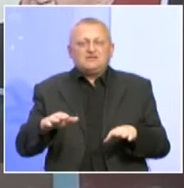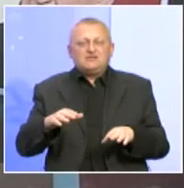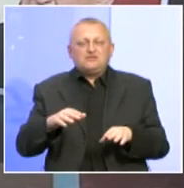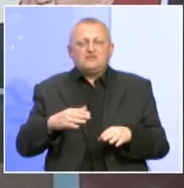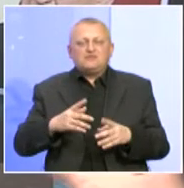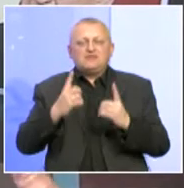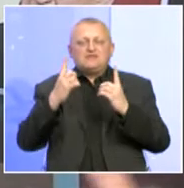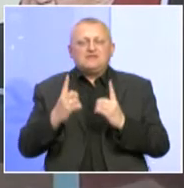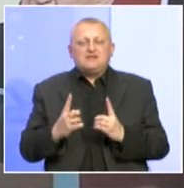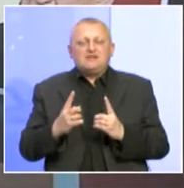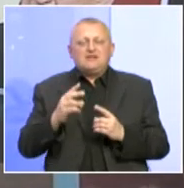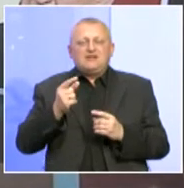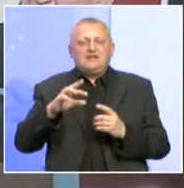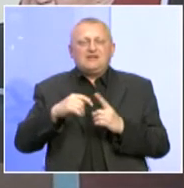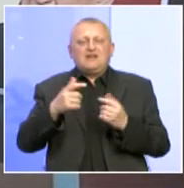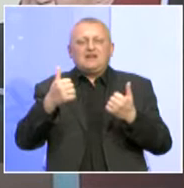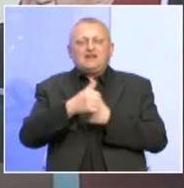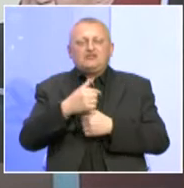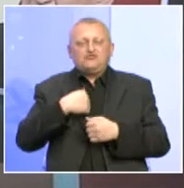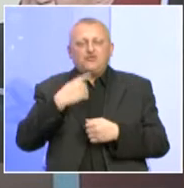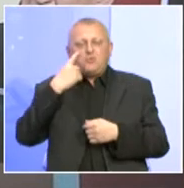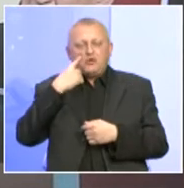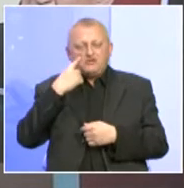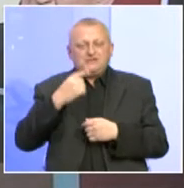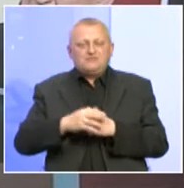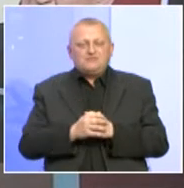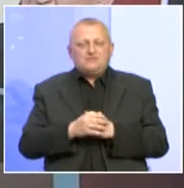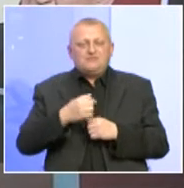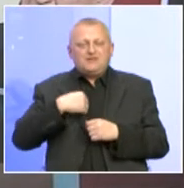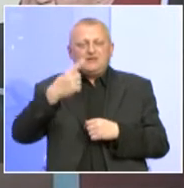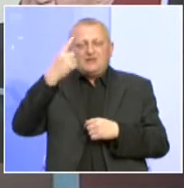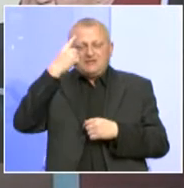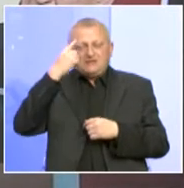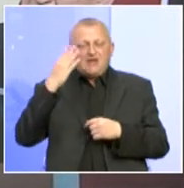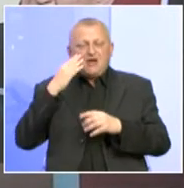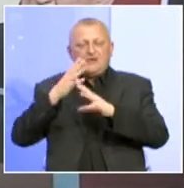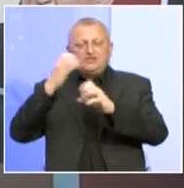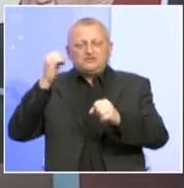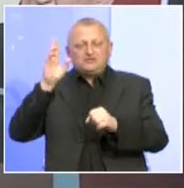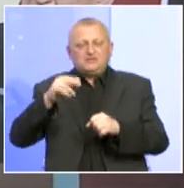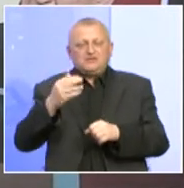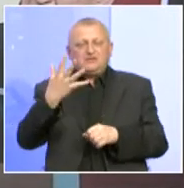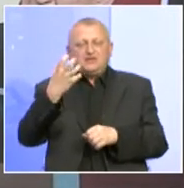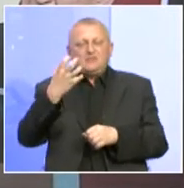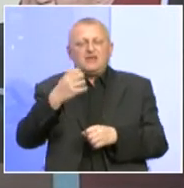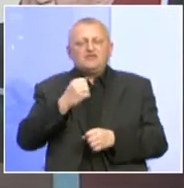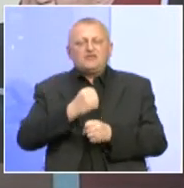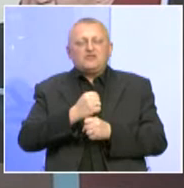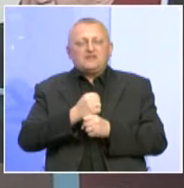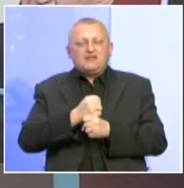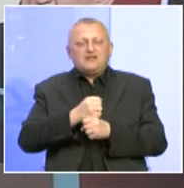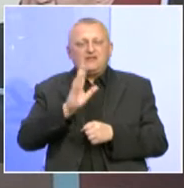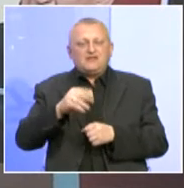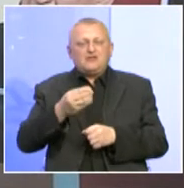sa stavom da Riker griješi u svojoj procjeni. No, ja mislim da američka ambasada ovdje ima oko 500 saradnika. Oni imaju